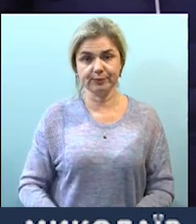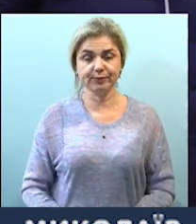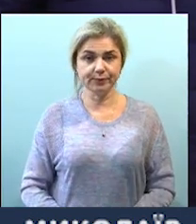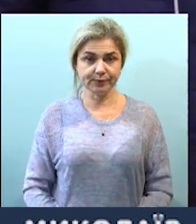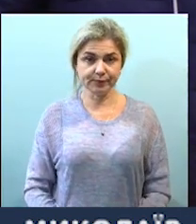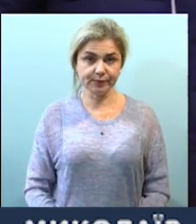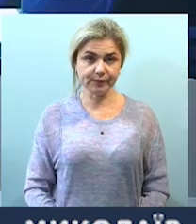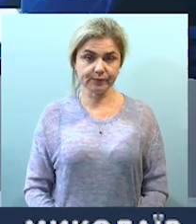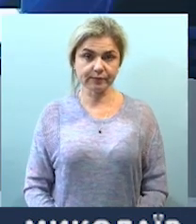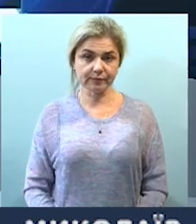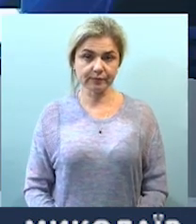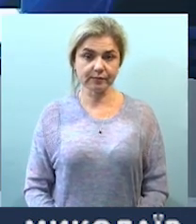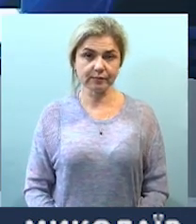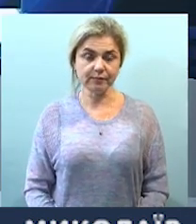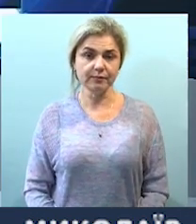новини Миколаївщини.